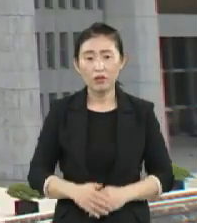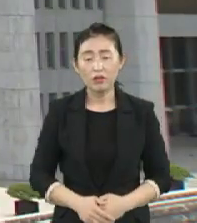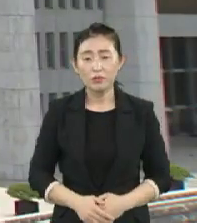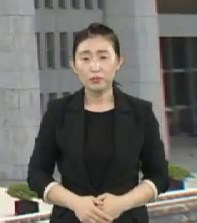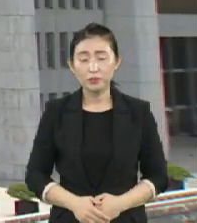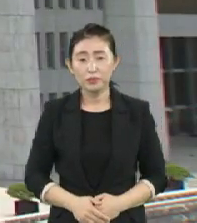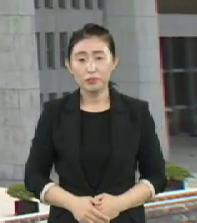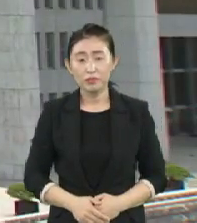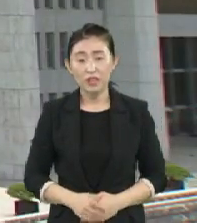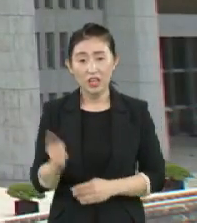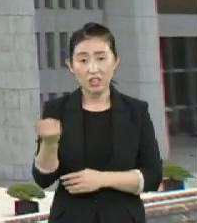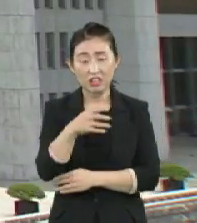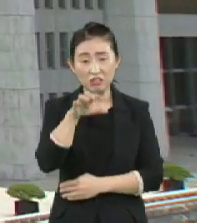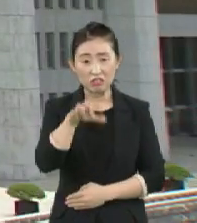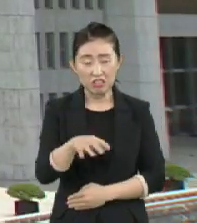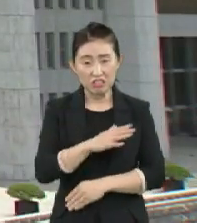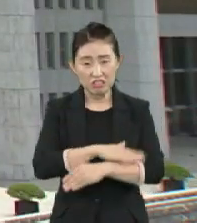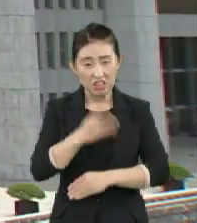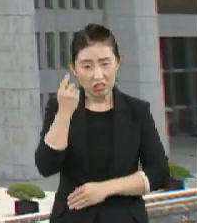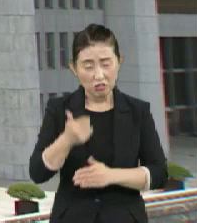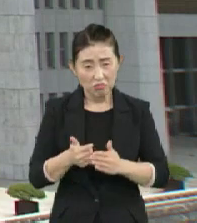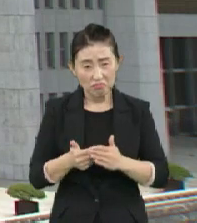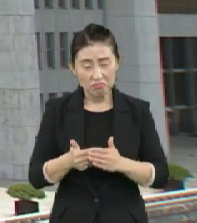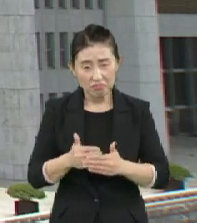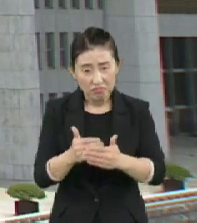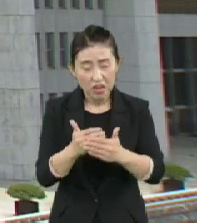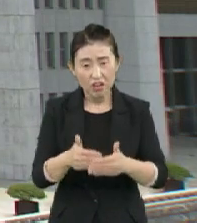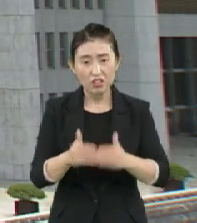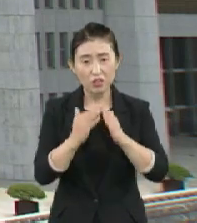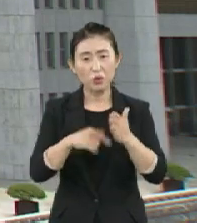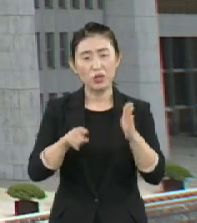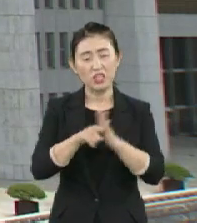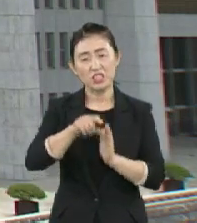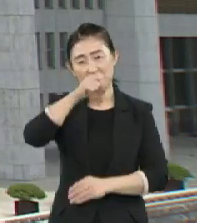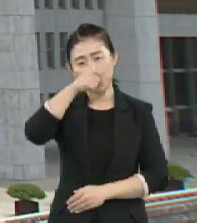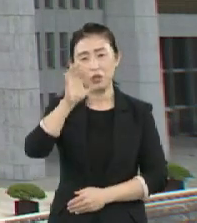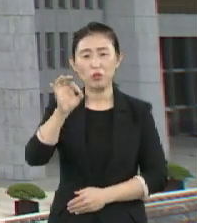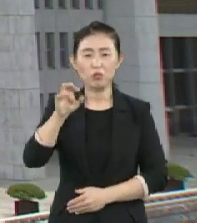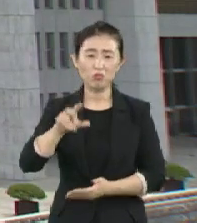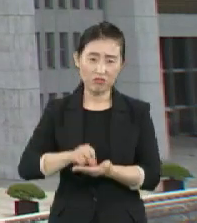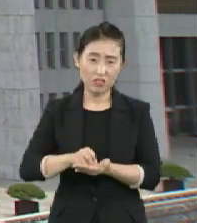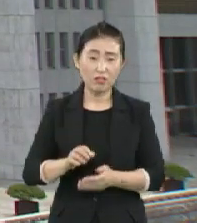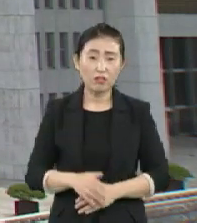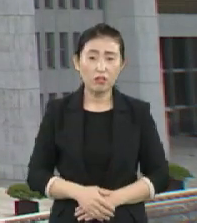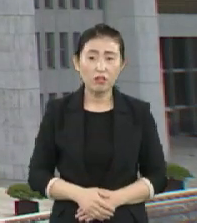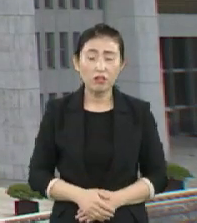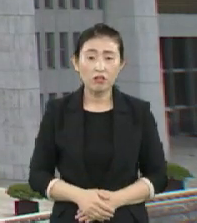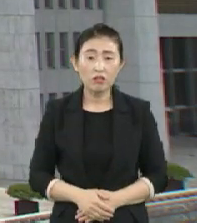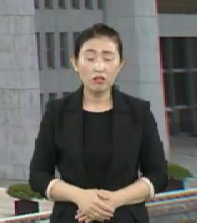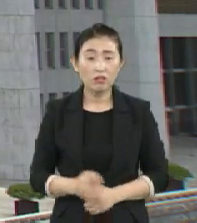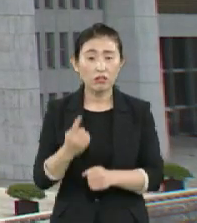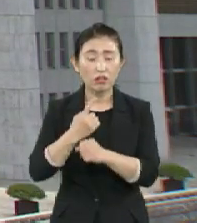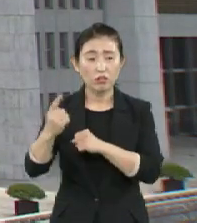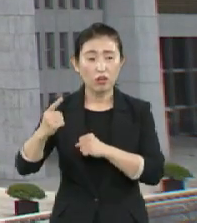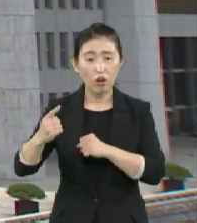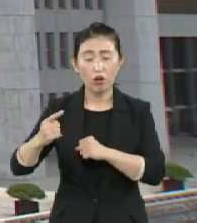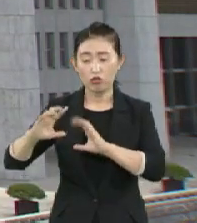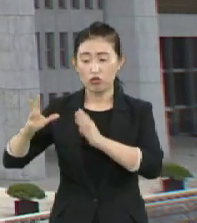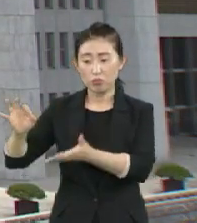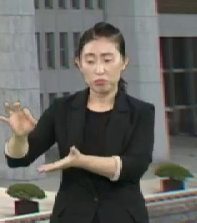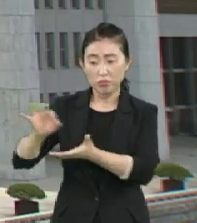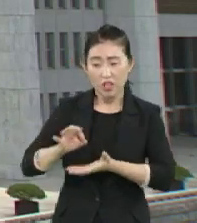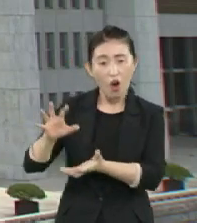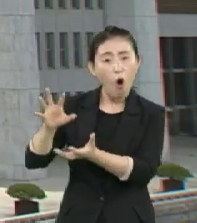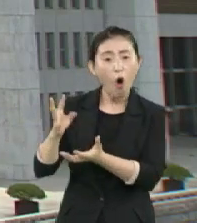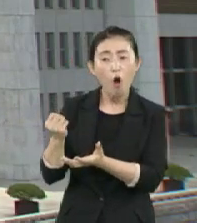대전 베이스볼 드림파크의 성공적인 건립을 위한 예산 마련은 여전히 과제입니다. 관건은 내년 국비를